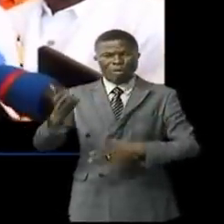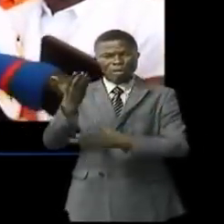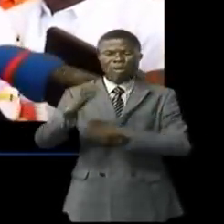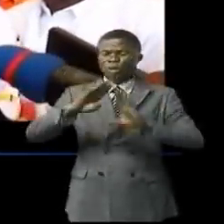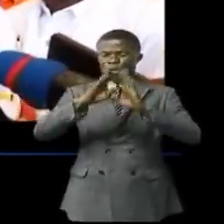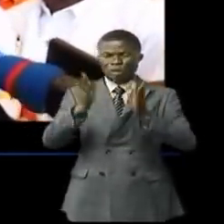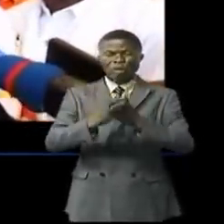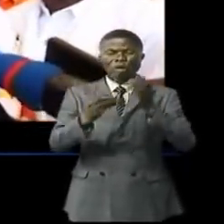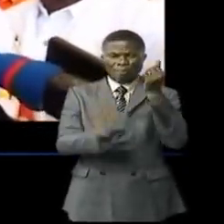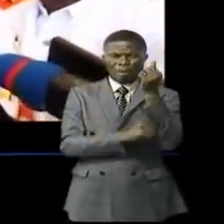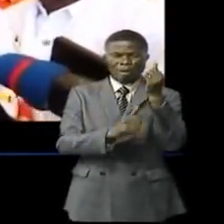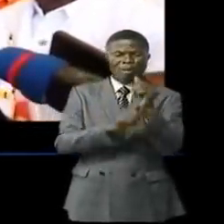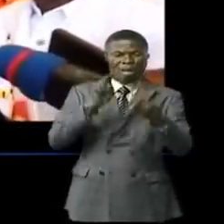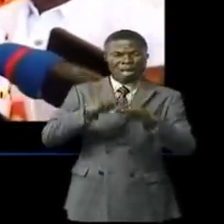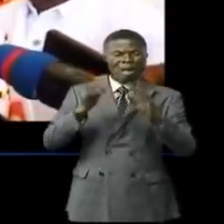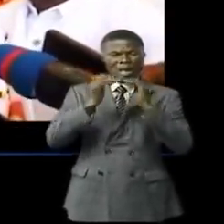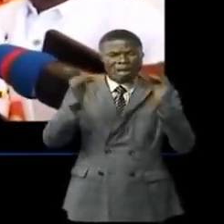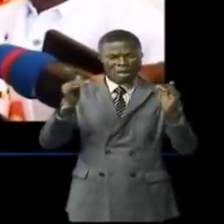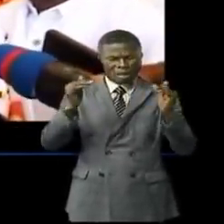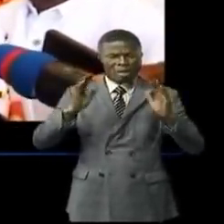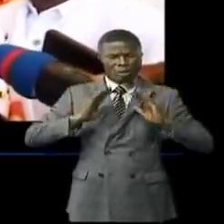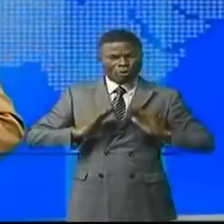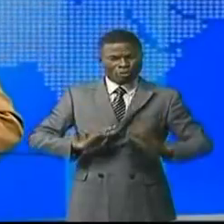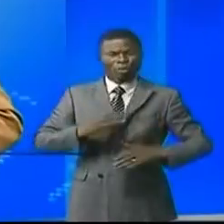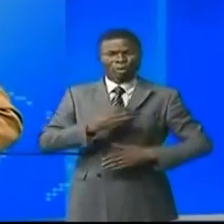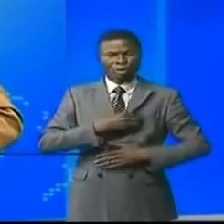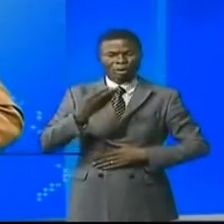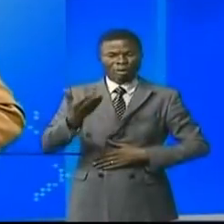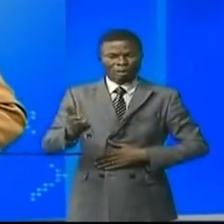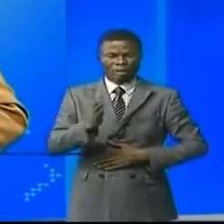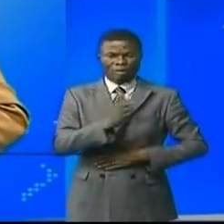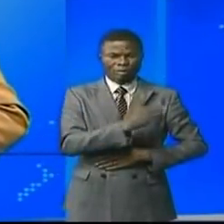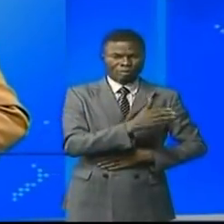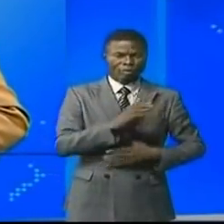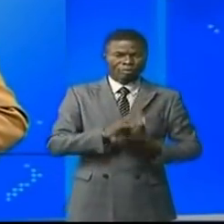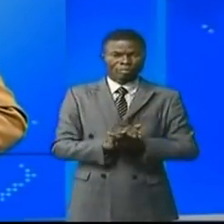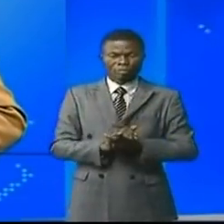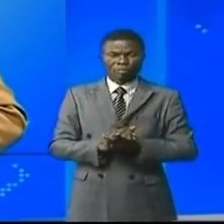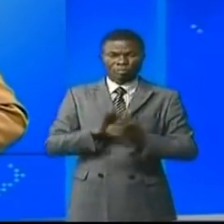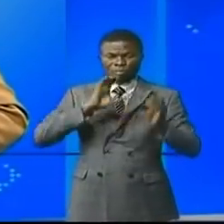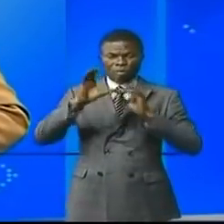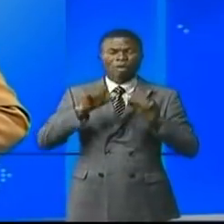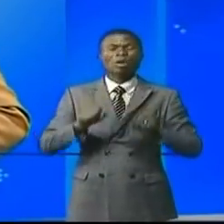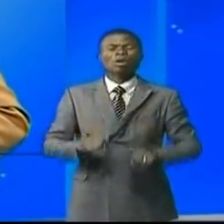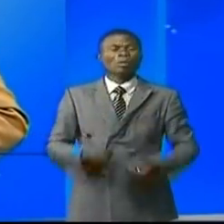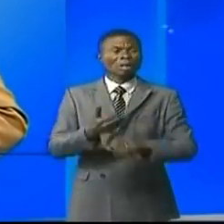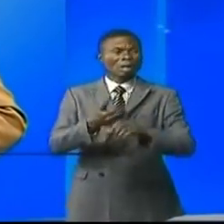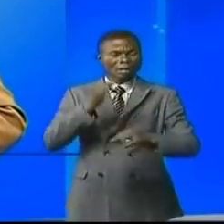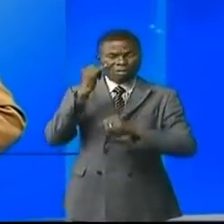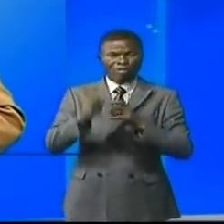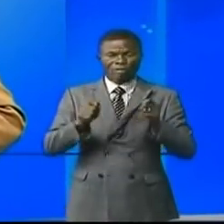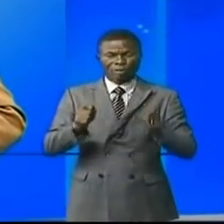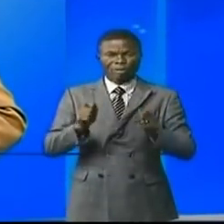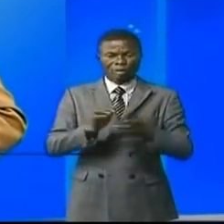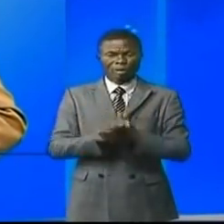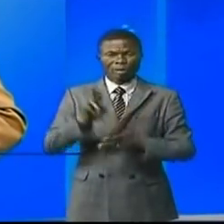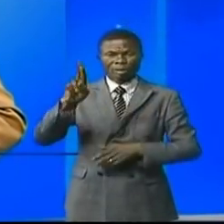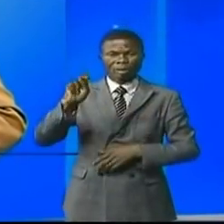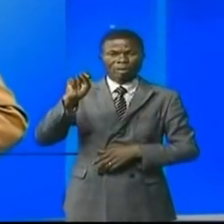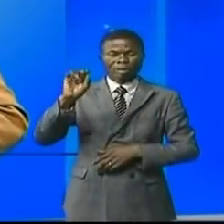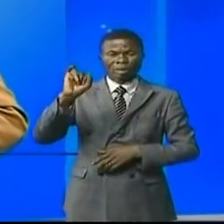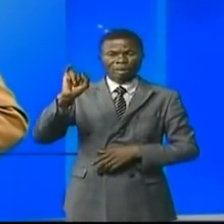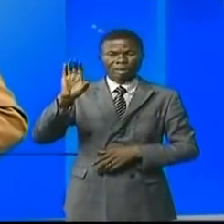la population au calme et à l'apaisement. Et puis ce communiqué nécrologique avant de boucler le journal. La RTNC